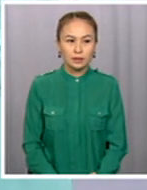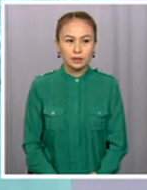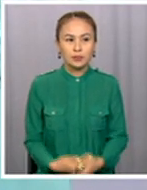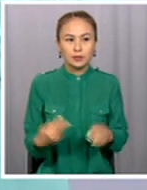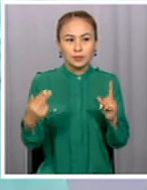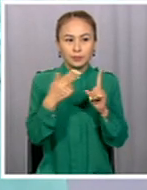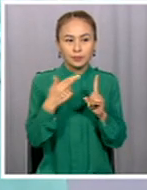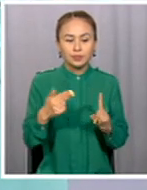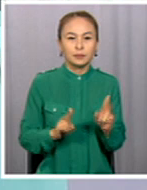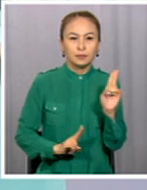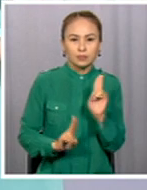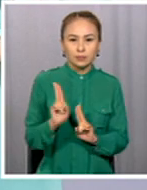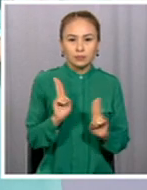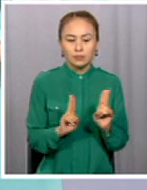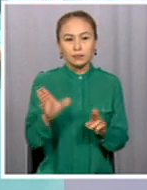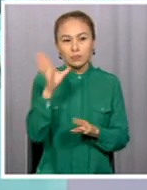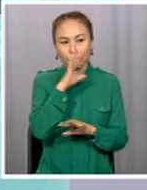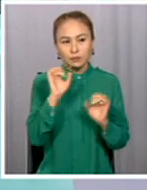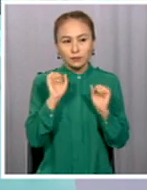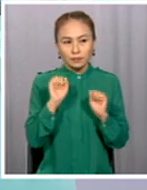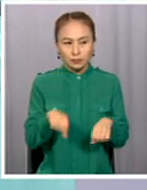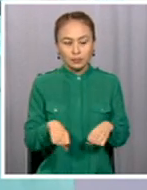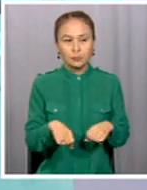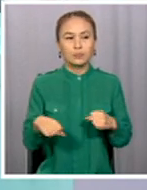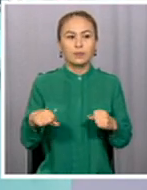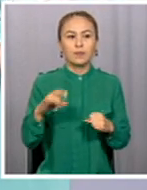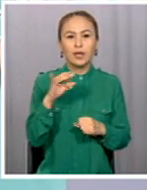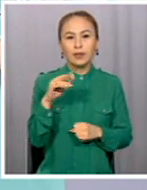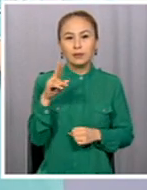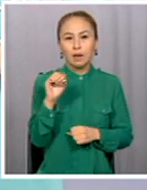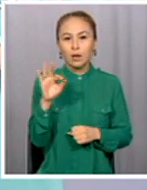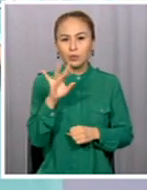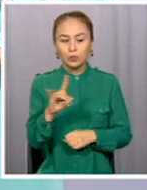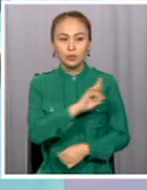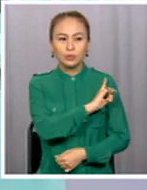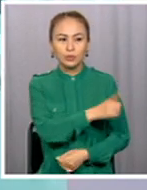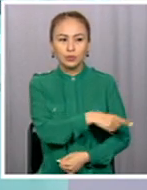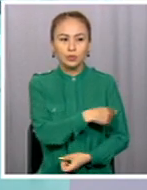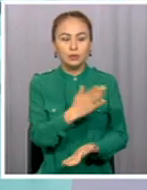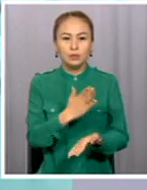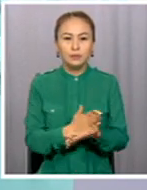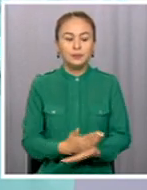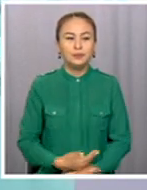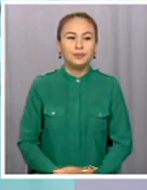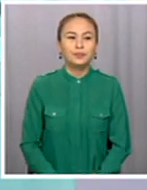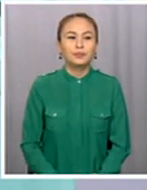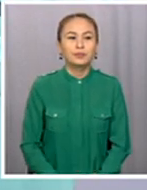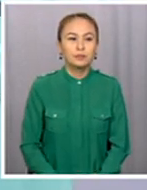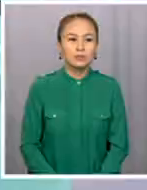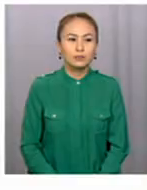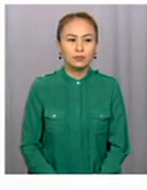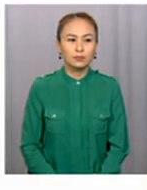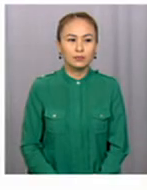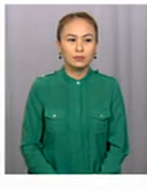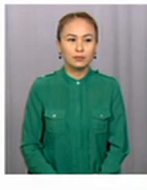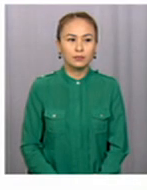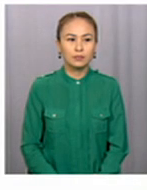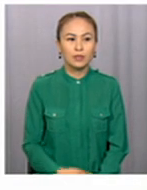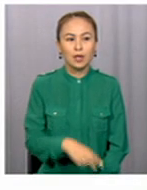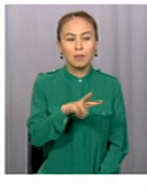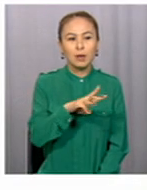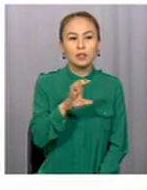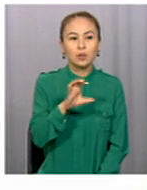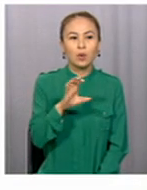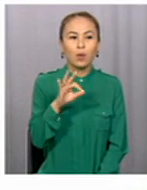мәтіндік процессордың мүмкіндігі мәтіндік редактордан да күрделірек болып келеді. Microsoft